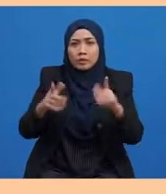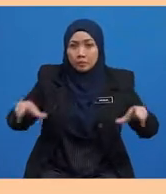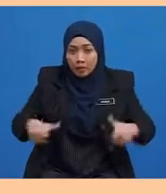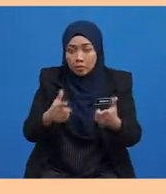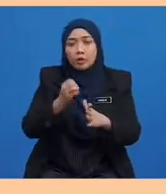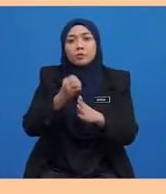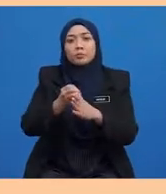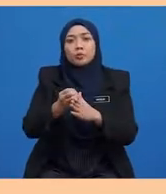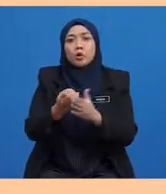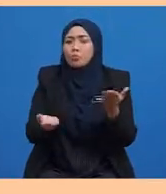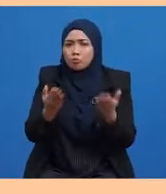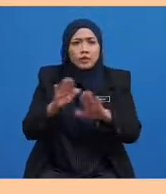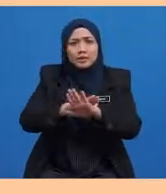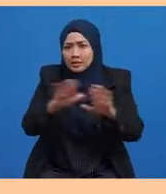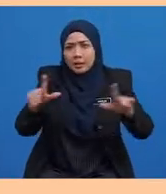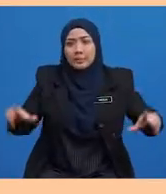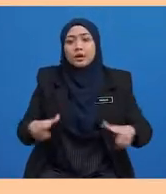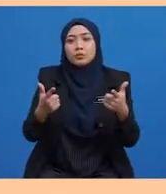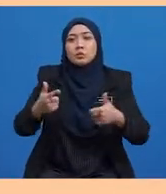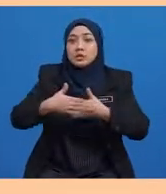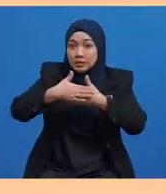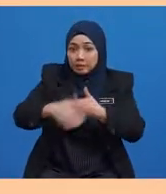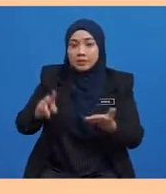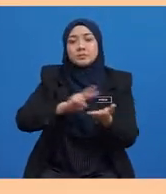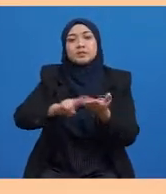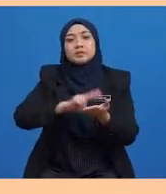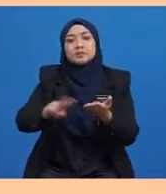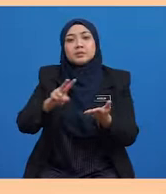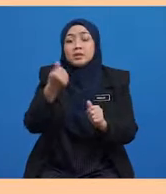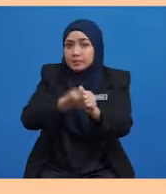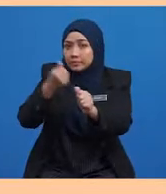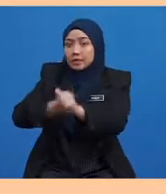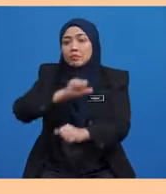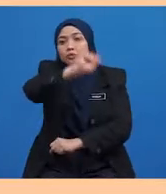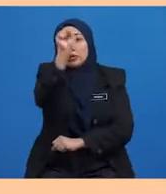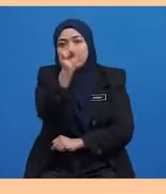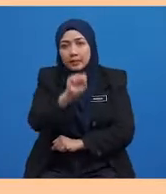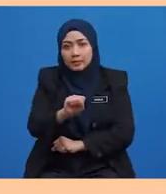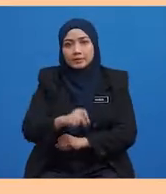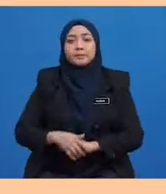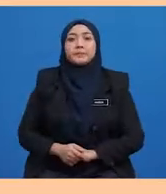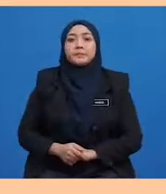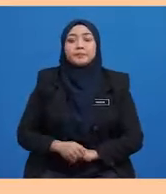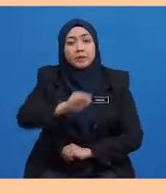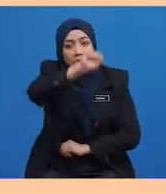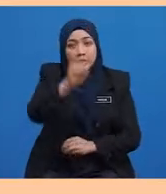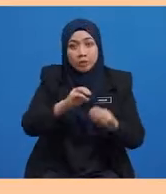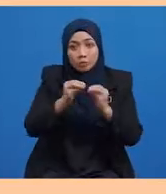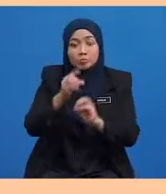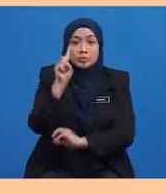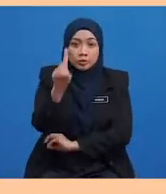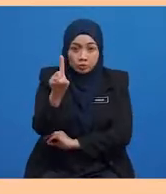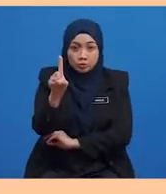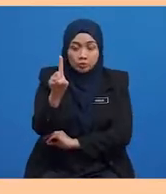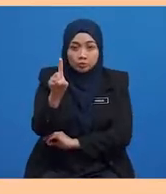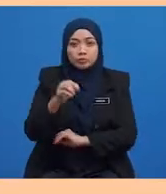mungkin tidak berlaku selepas membaca setiap soalan yang dipaparkan. Soalan pertama